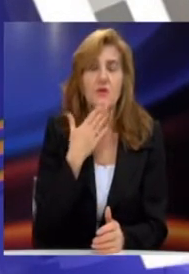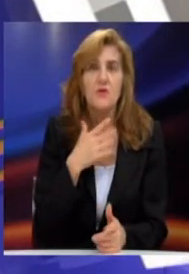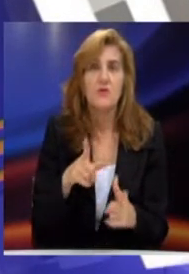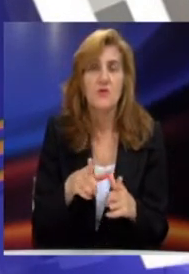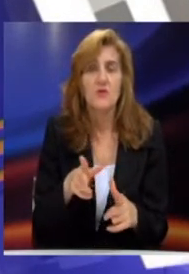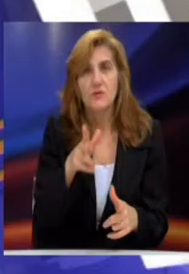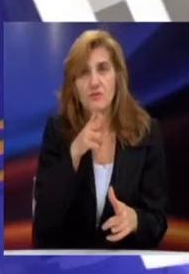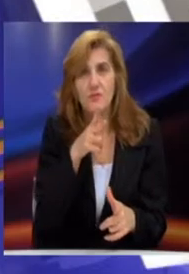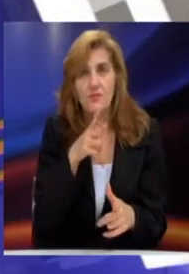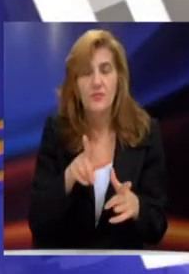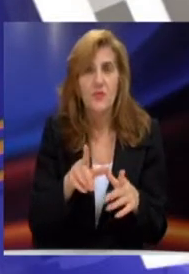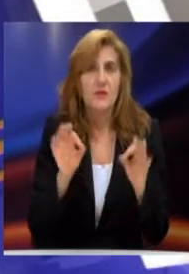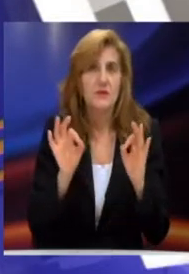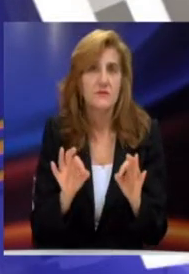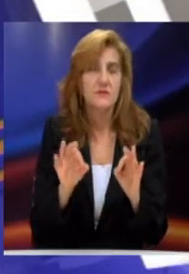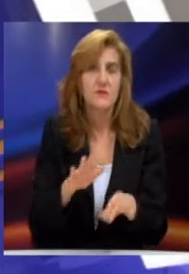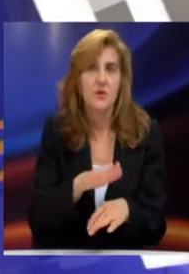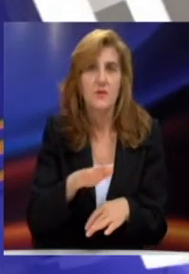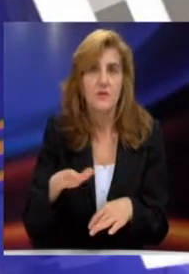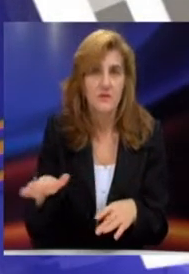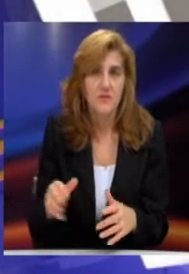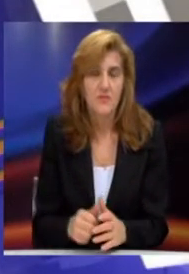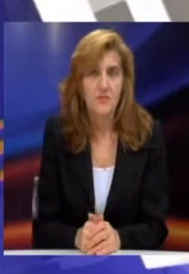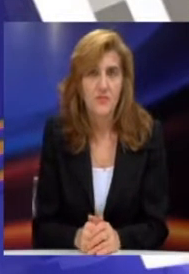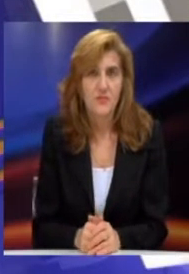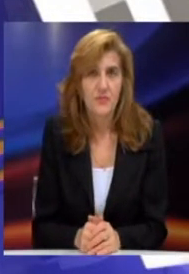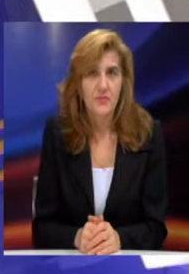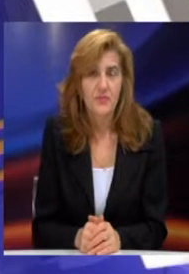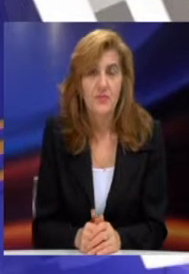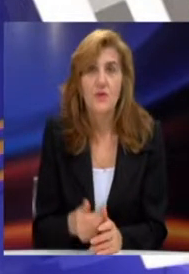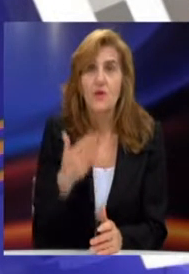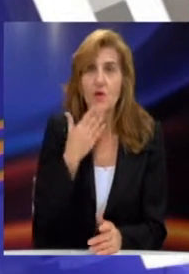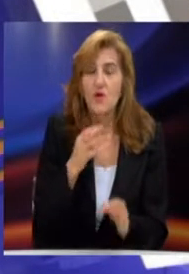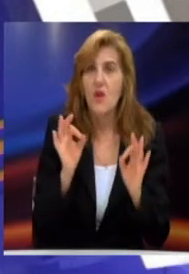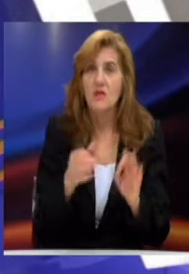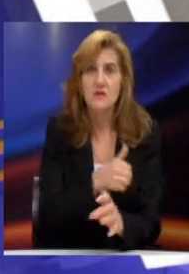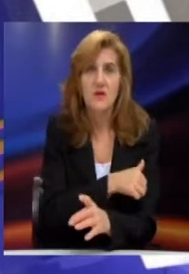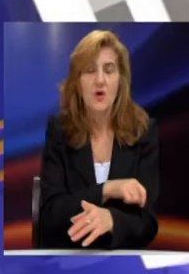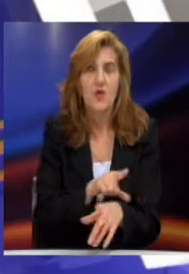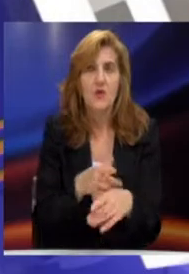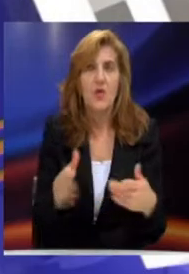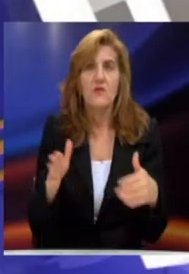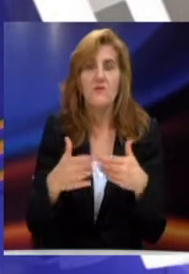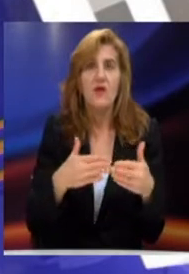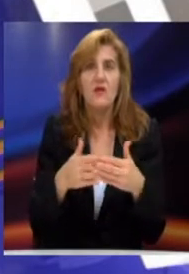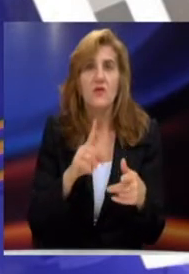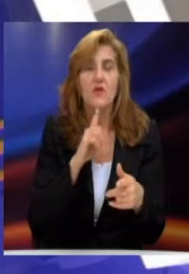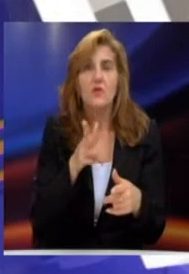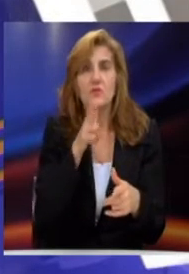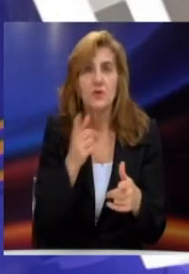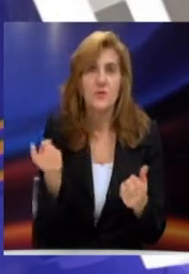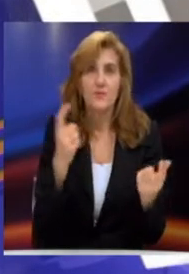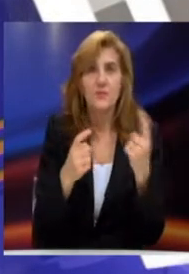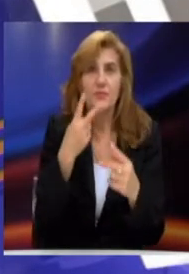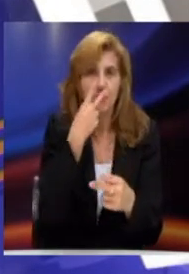se trudi također i za bezbednost učenika. Škola svake godine organizuje otvorena vrata pred početak